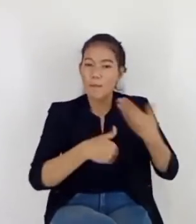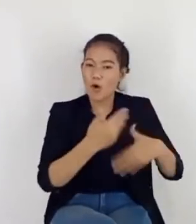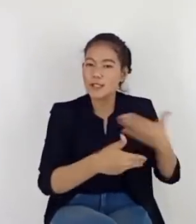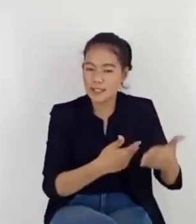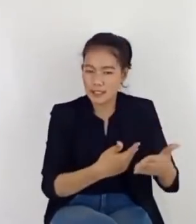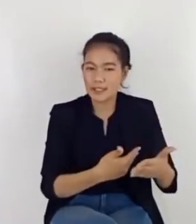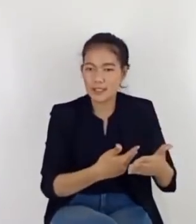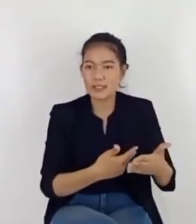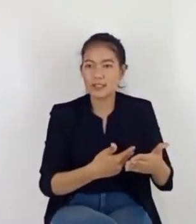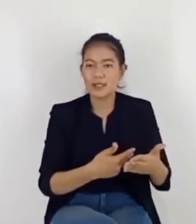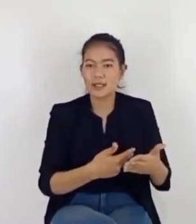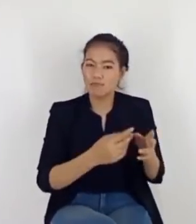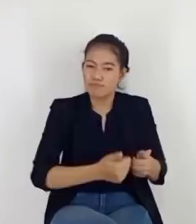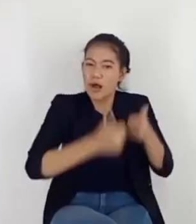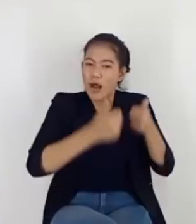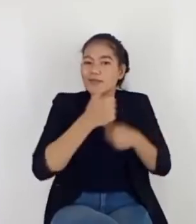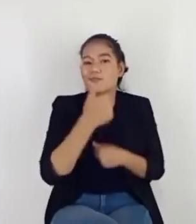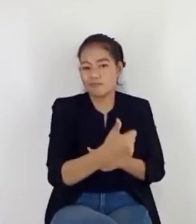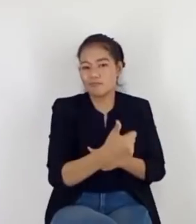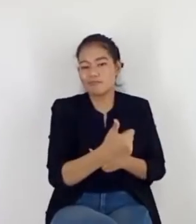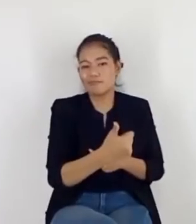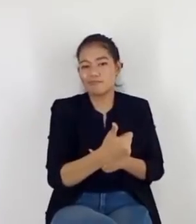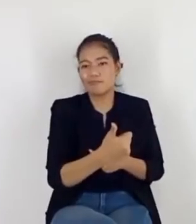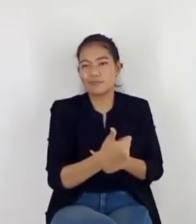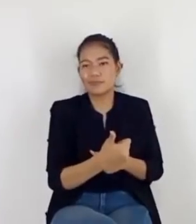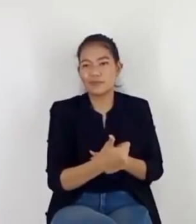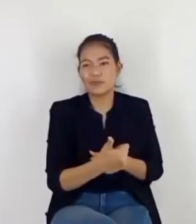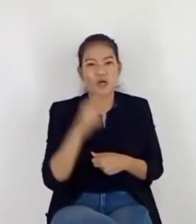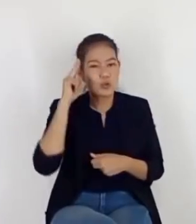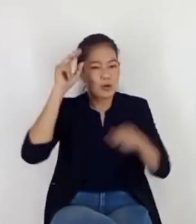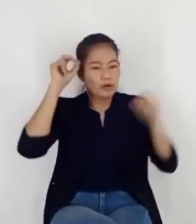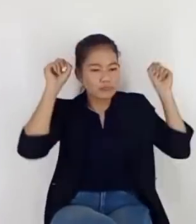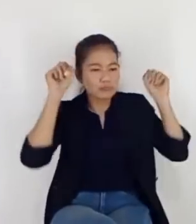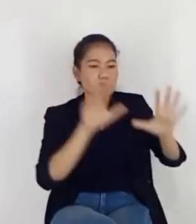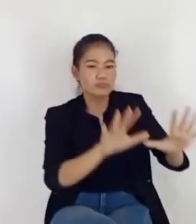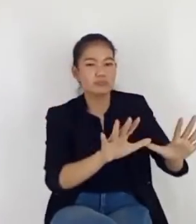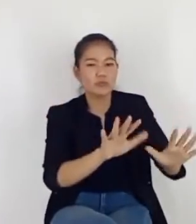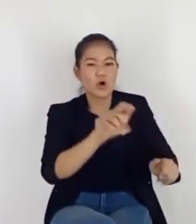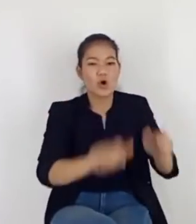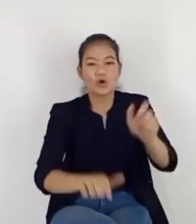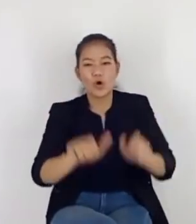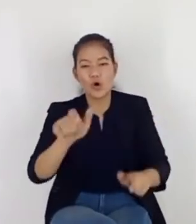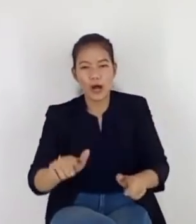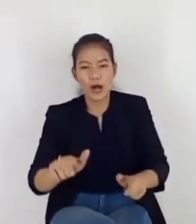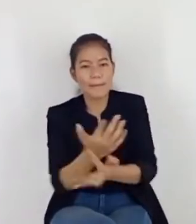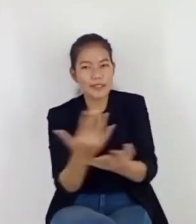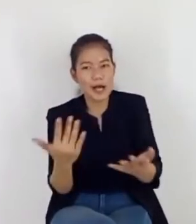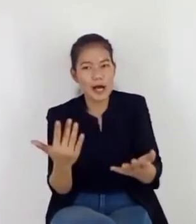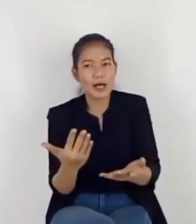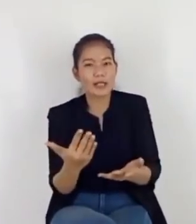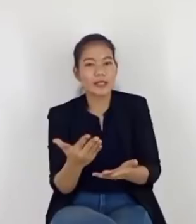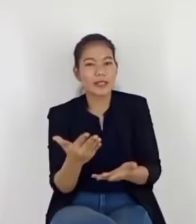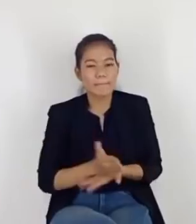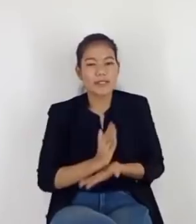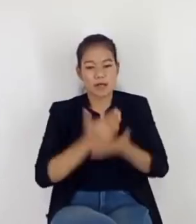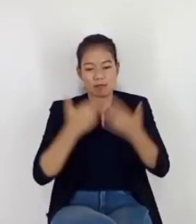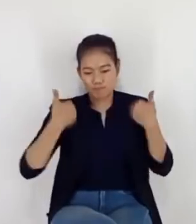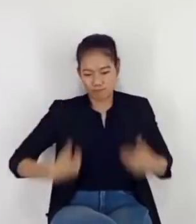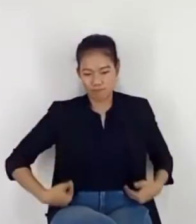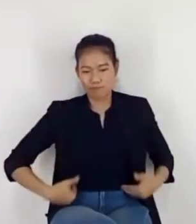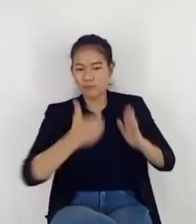itu berhasil dengan baik. Berikan hikmat dan kebijaksanaan bagi masyarakat untuk menjalani